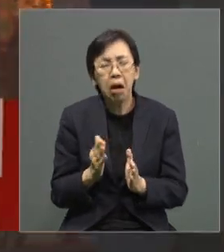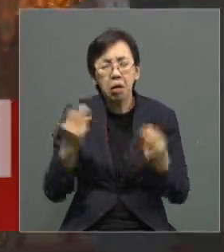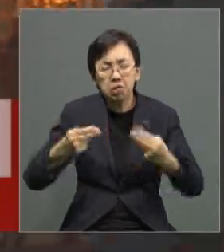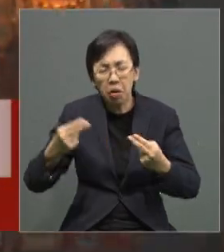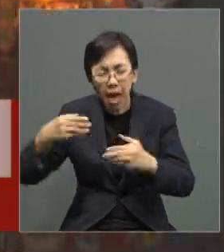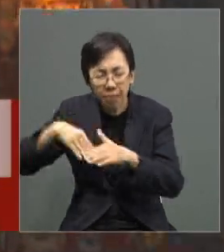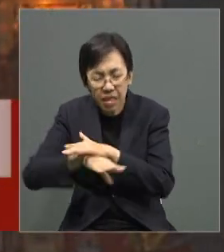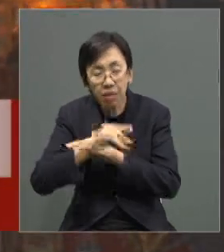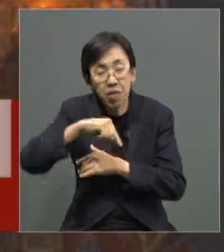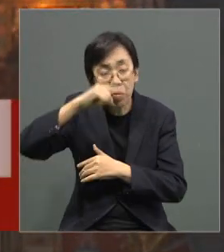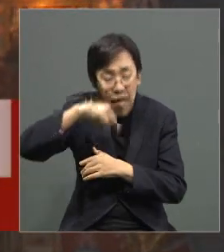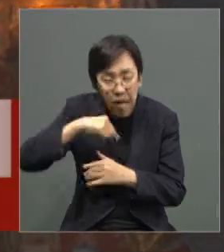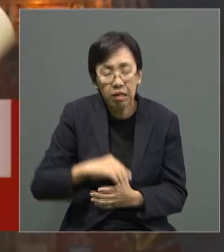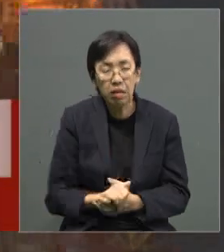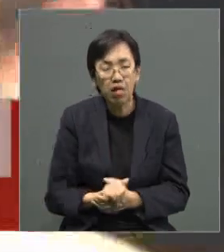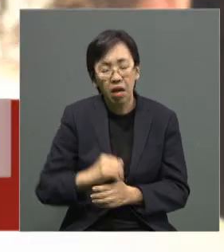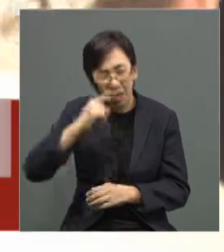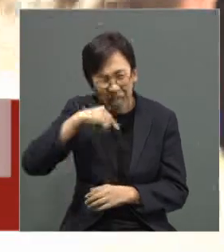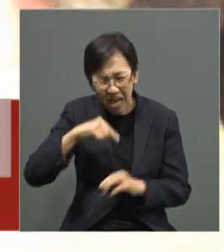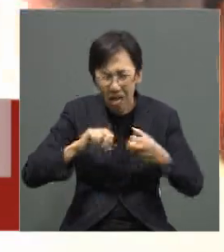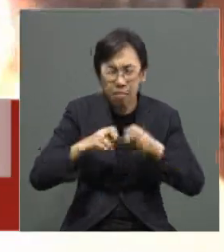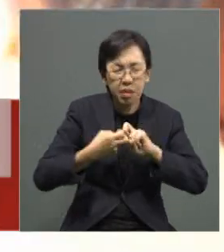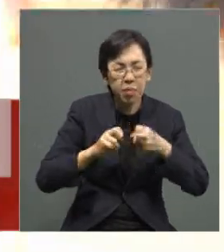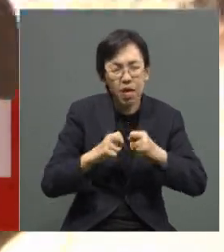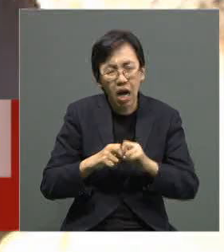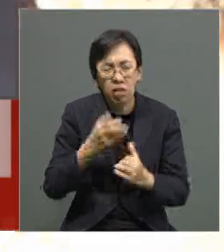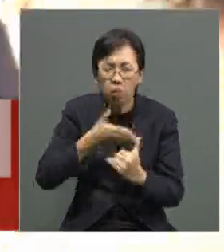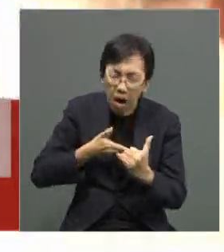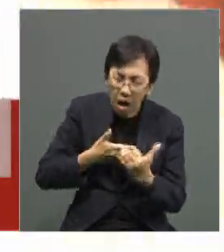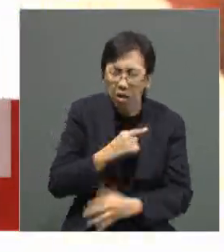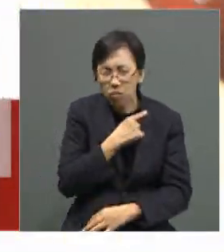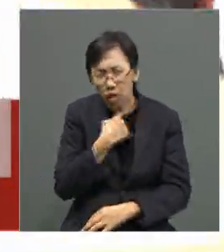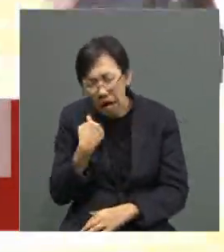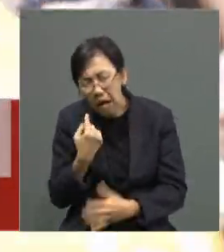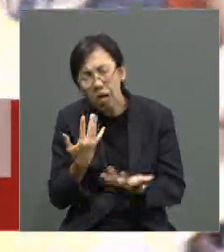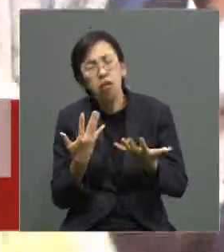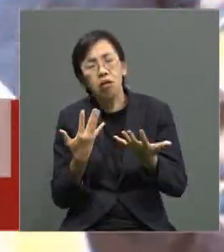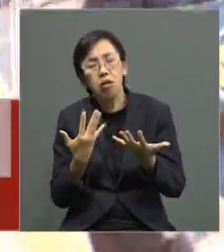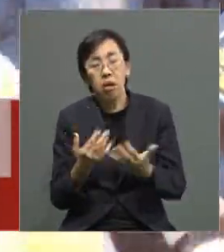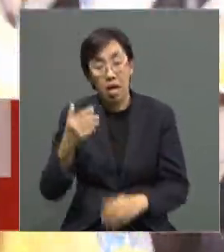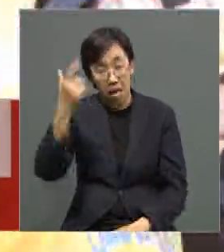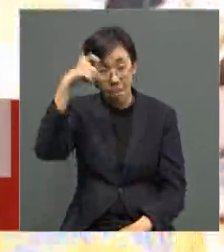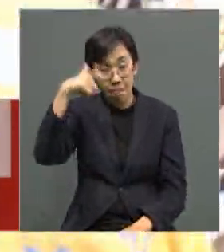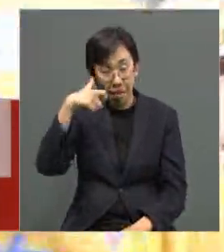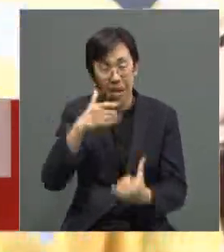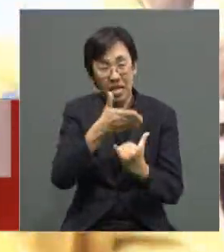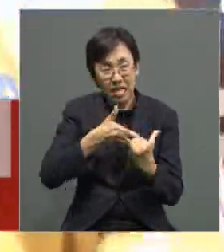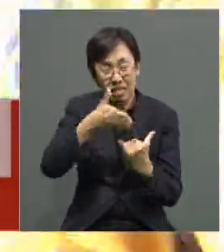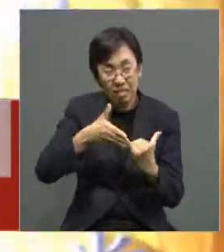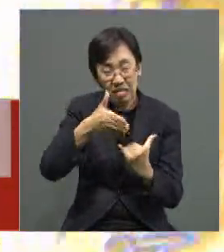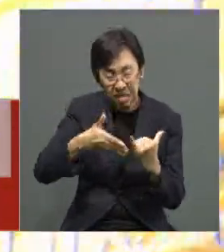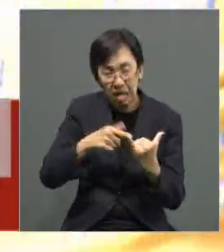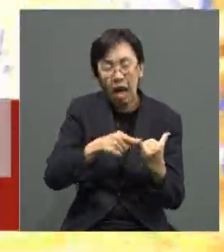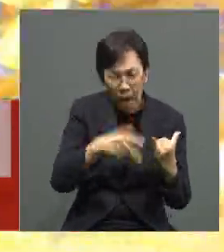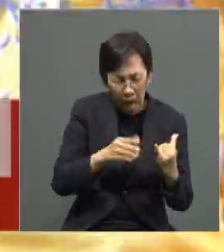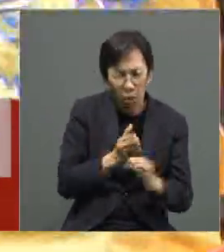ามาในประเทศไทยแต่ว่าจะต้องมาเผชิญกับเหตุการณ์อาชญากรรมซึ่งไม่ใช่เฉพาะกรณีของชาวเมียนมาที่ถูกฆ่าแล้วก็หั่นศพนะ